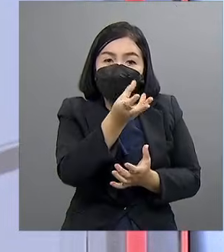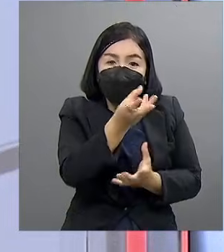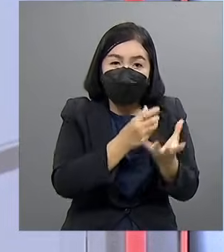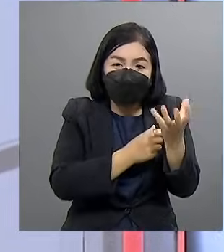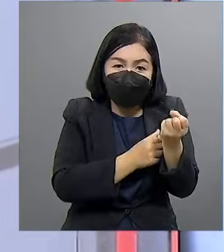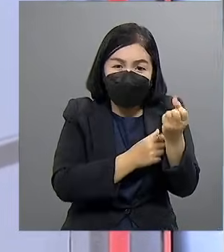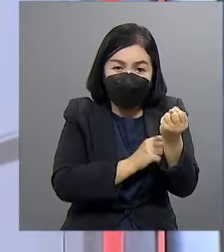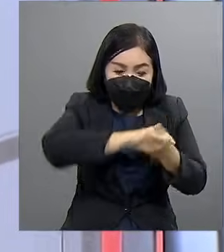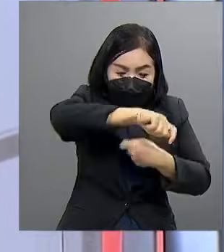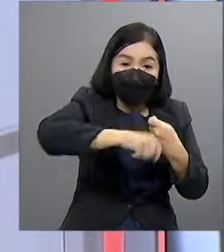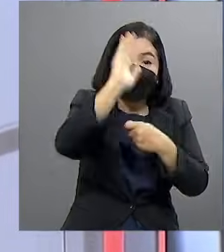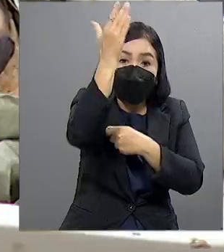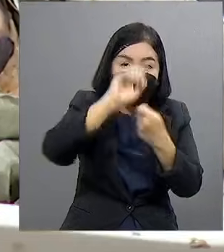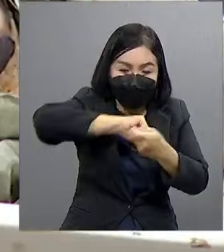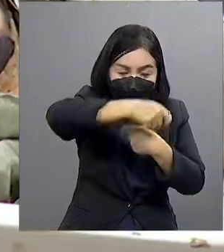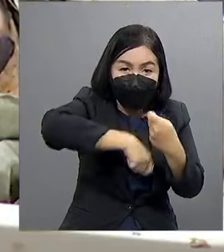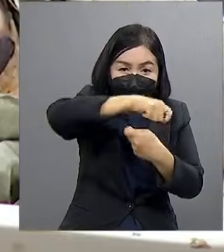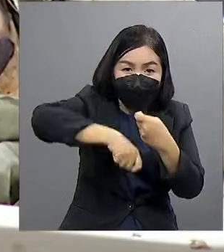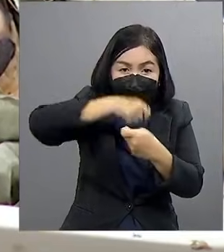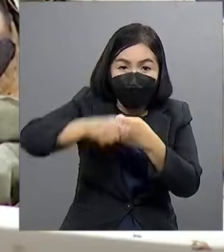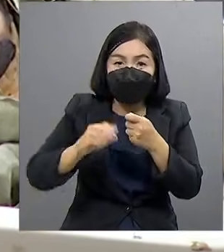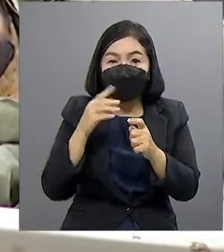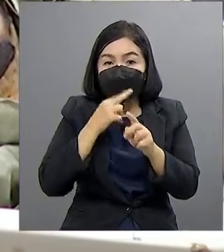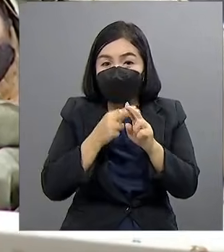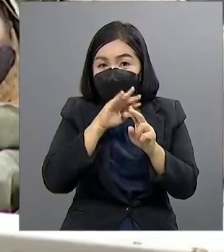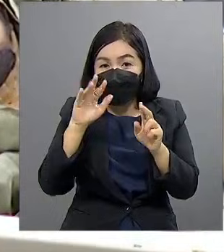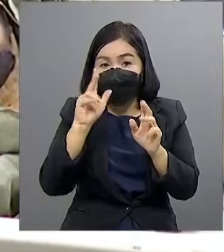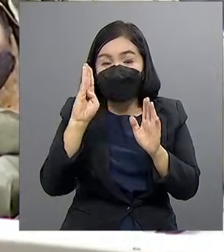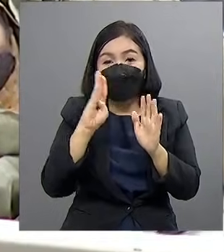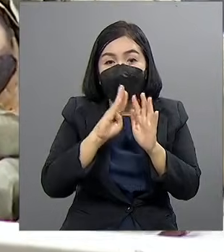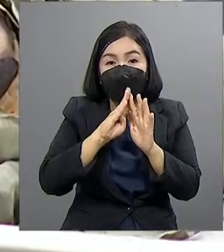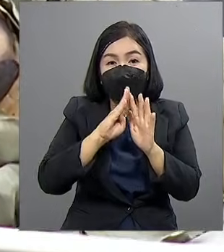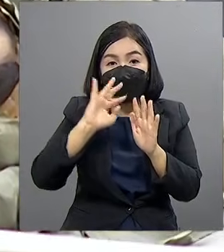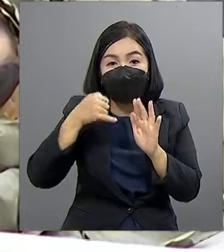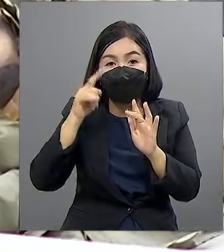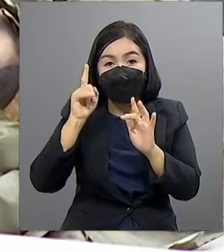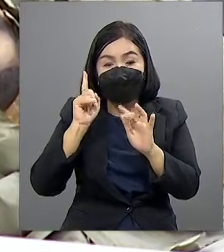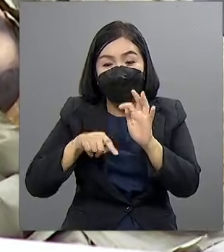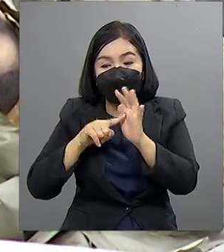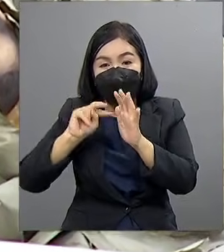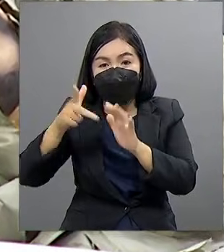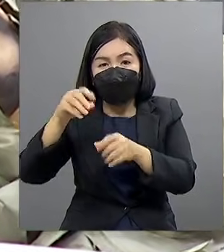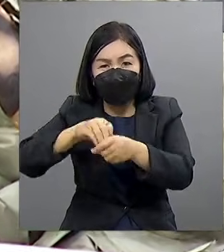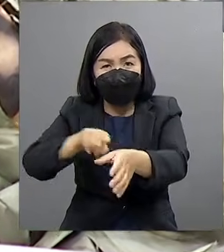ามาเลยนะเป็นสูตรที่มียาวนานมามากกว่า90ปีโดยจะมีสูตรพิเศษเขาบอกว่าพิถีพิถันตั้งแต่